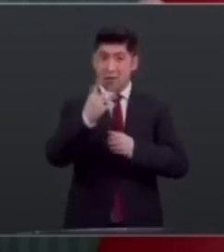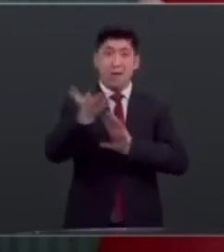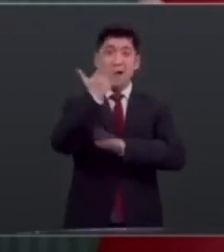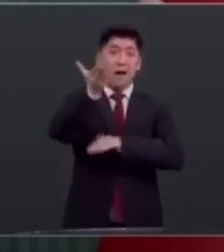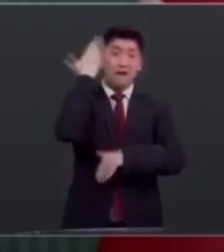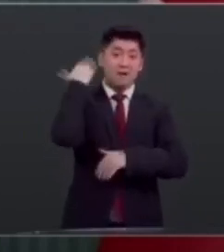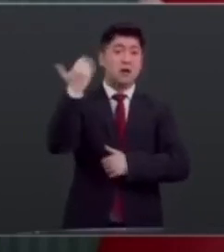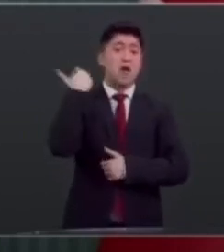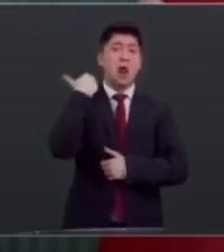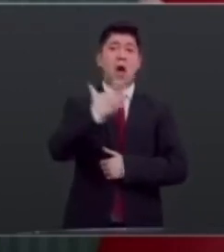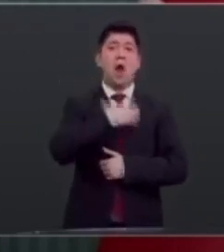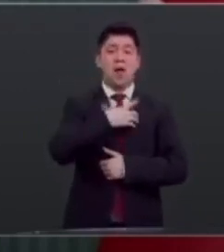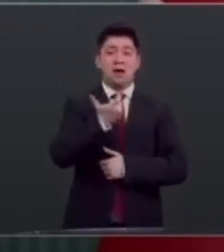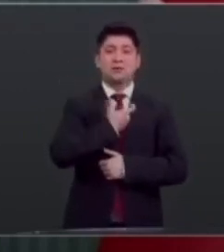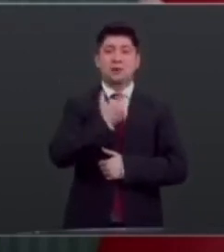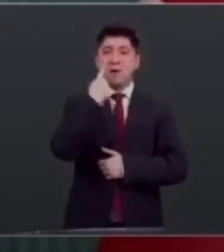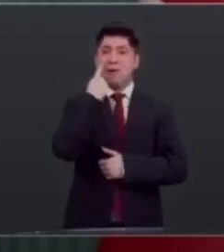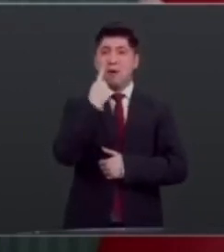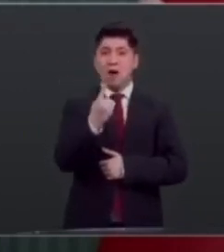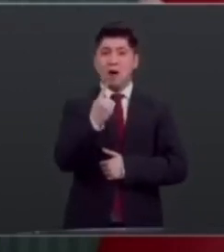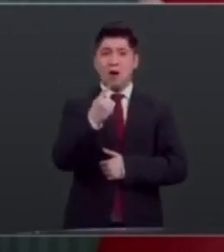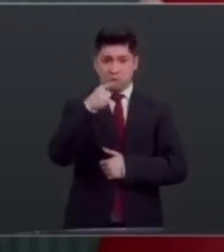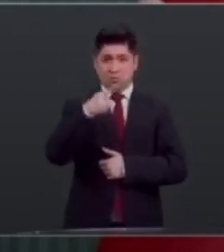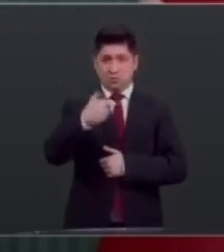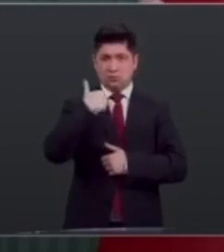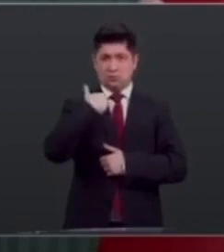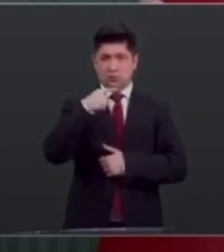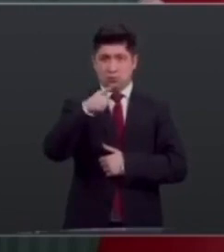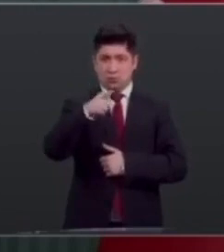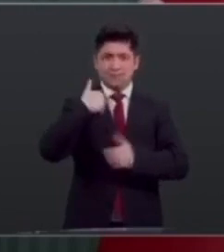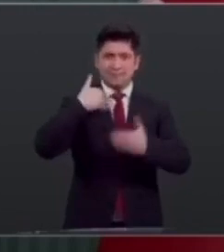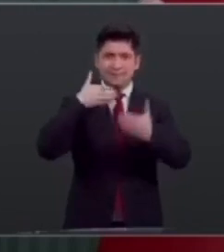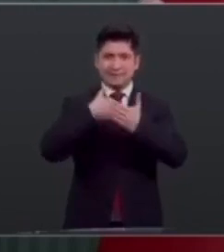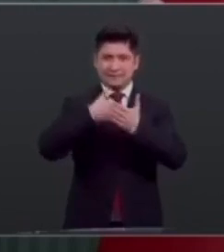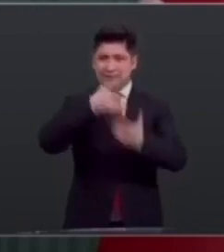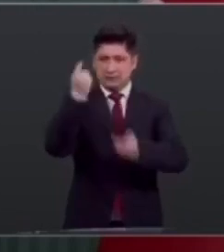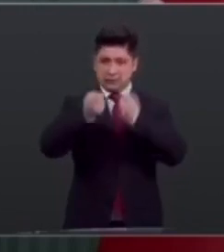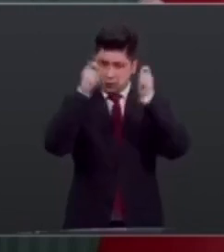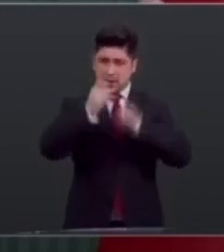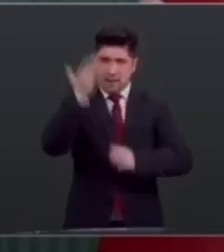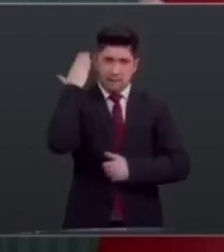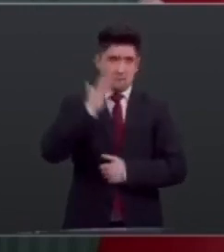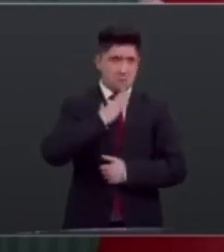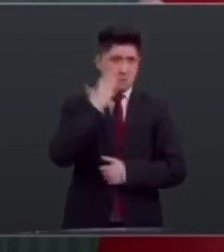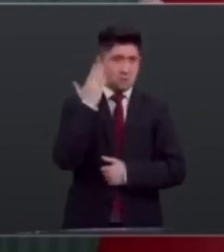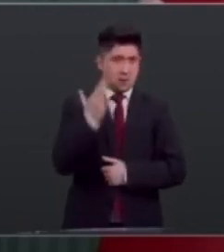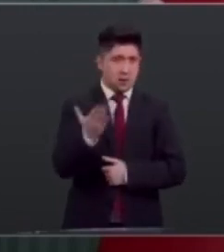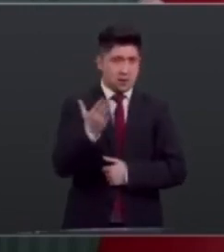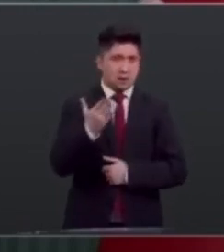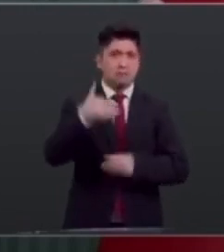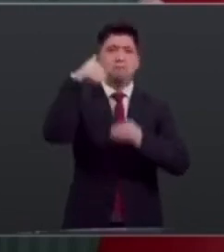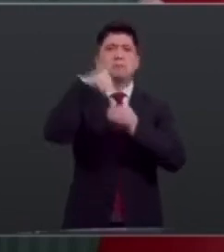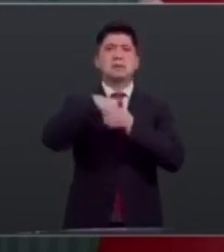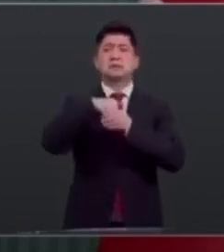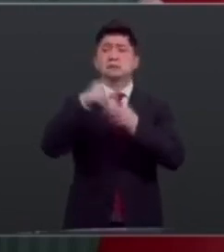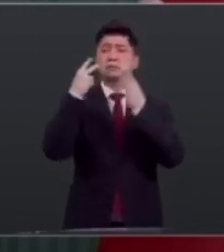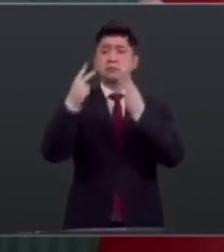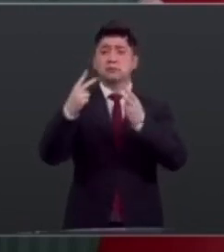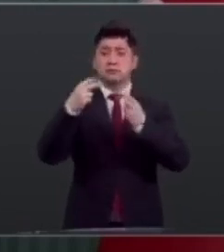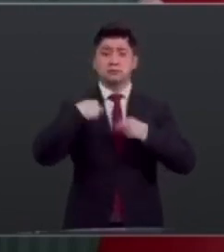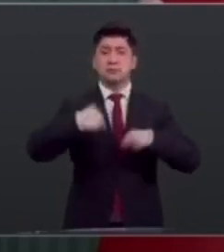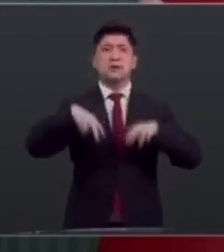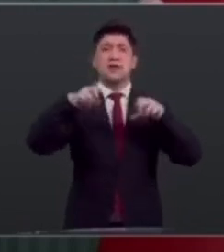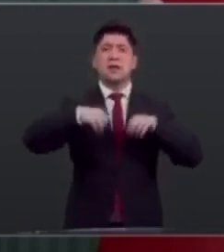bir anayasa bu noktada girişiminde bulunmuştuk. Mecliste